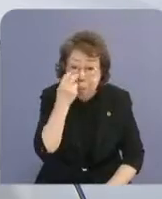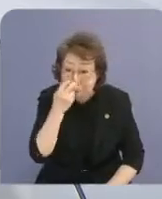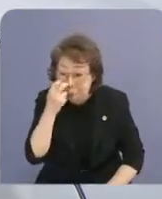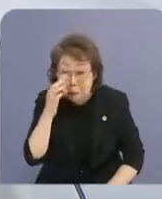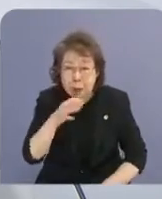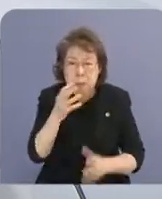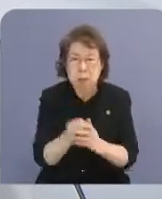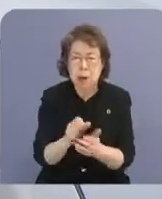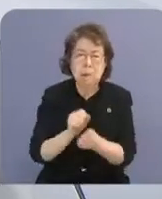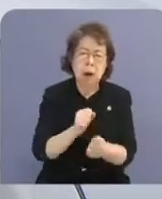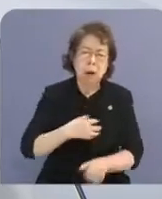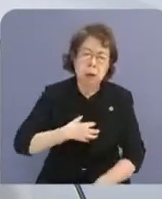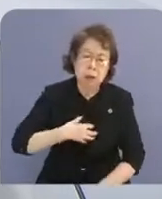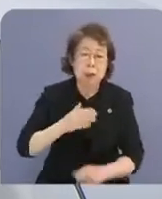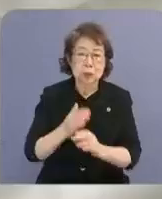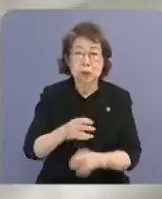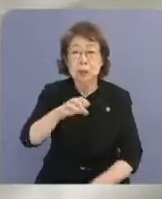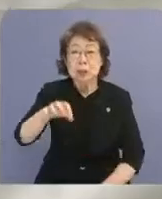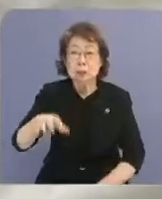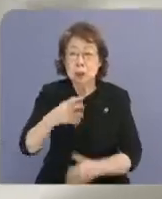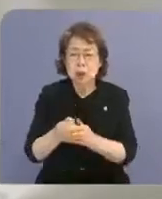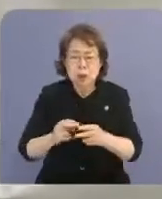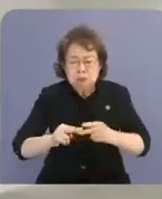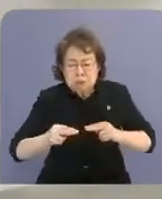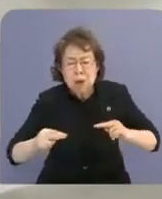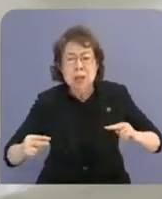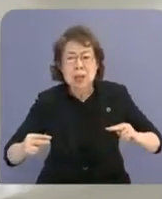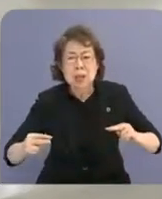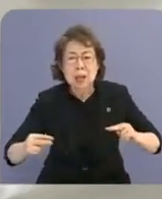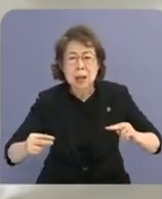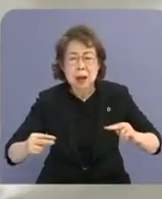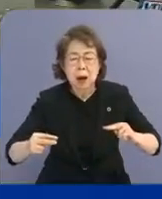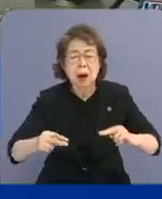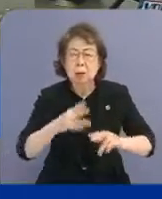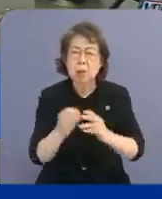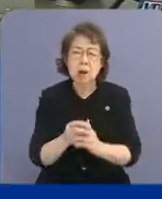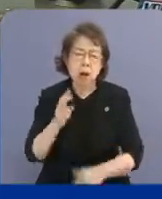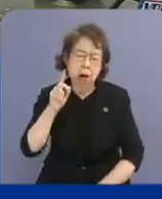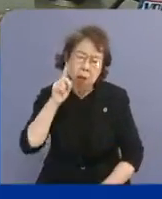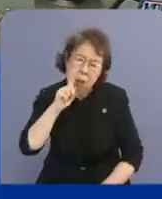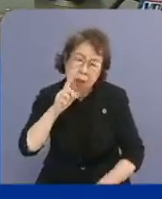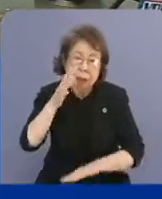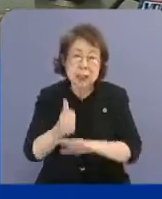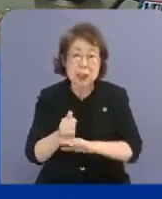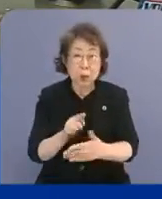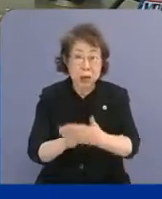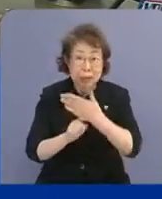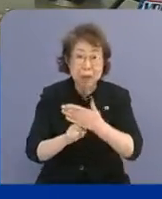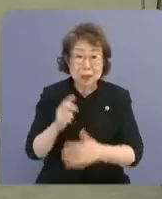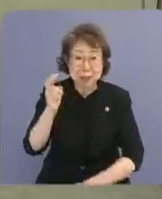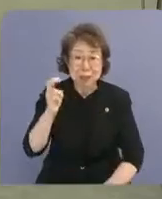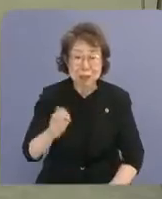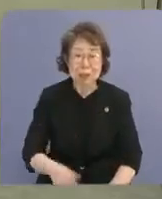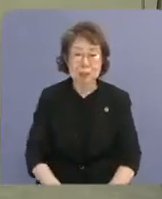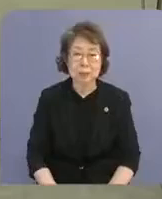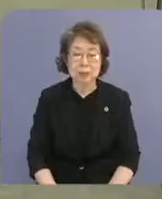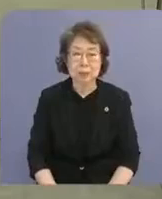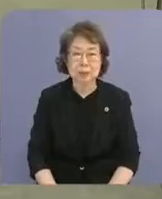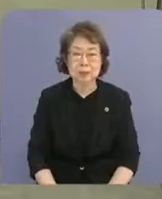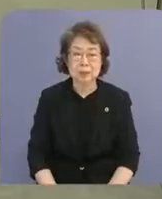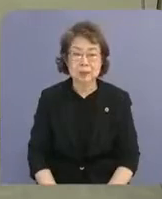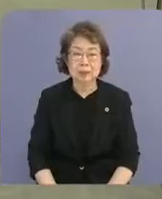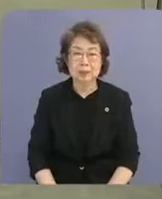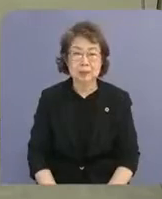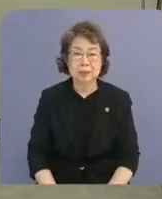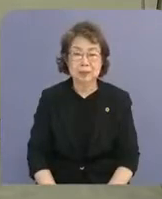속도로 우려를 낳고 있는 지역 내 편이 바이러스 감염 여부는 내일 쯤 나올 것으로 보입니다 kbs 뉴스 2존